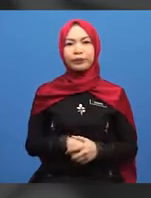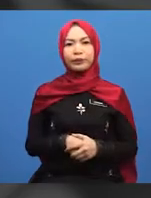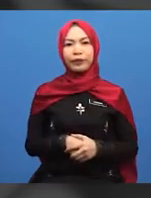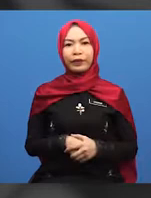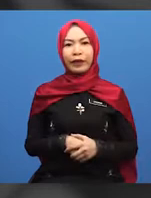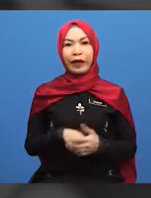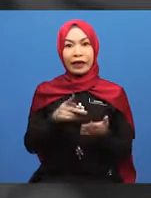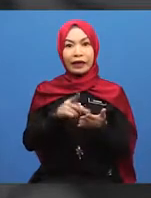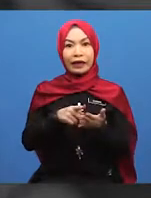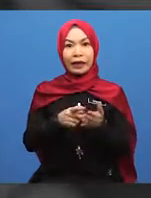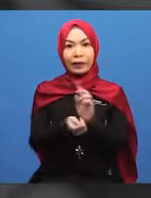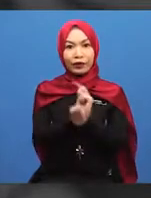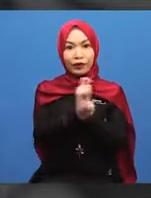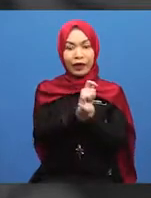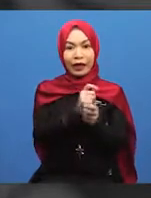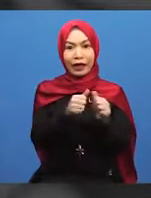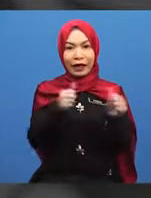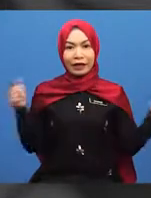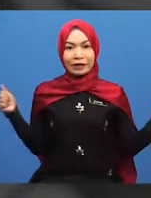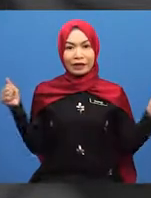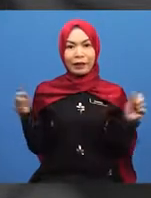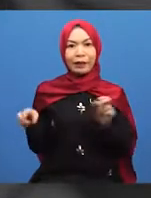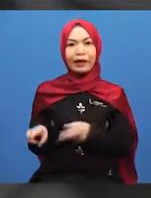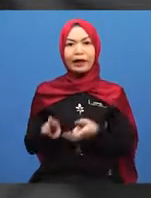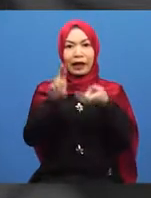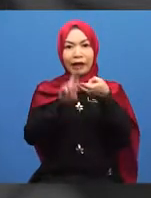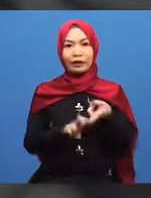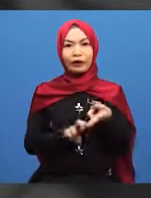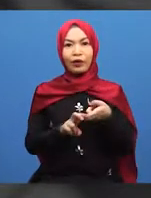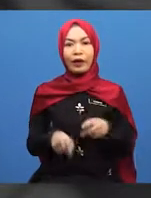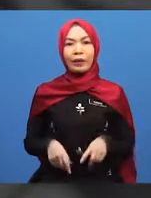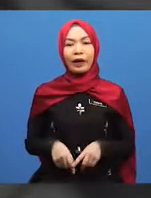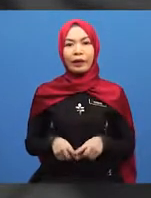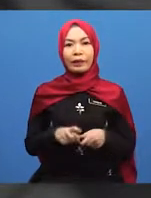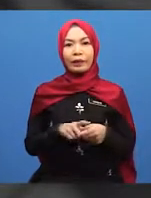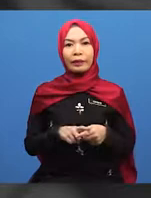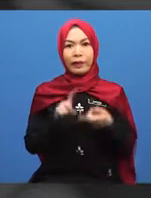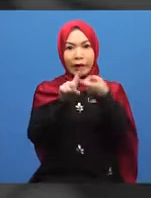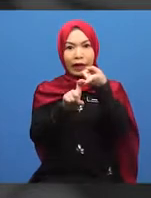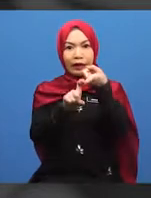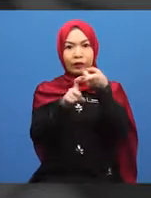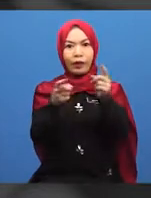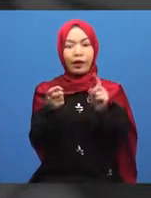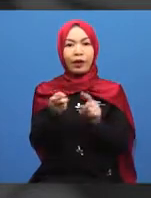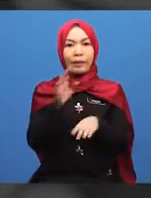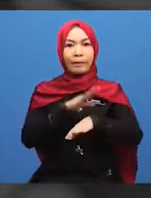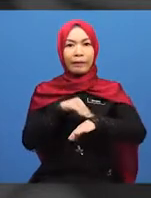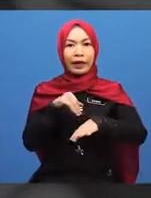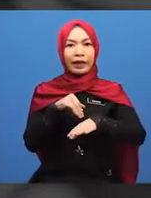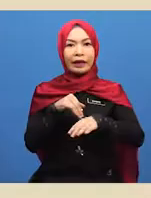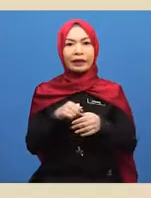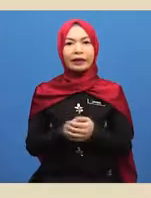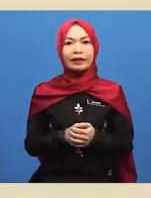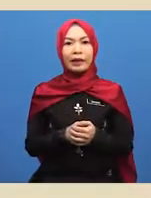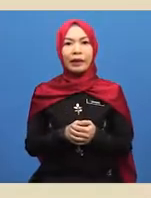Kadar pertukaran asing adalah bergantung kepada perubahan permintaan dan penawaran di pasaran mata wang asing